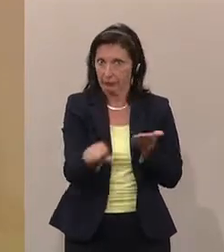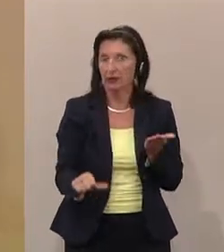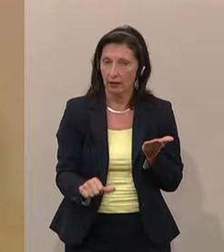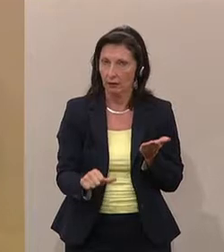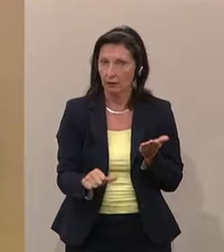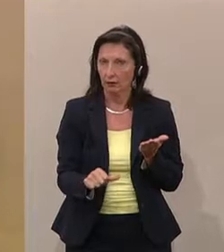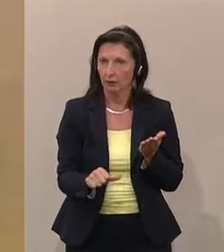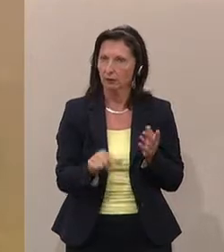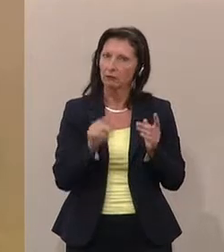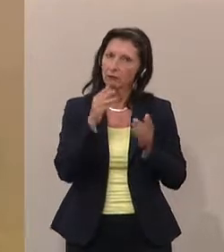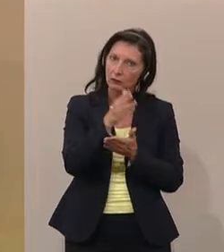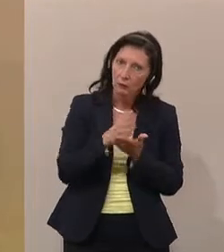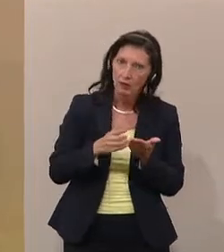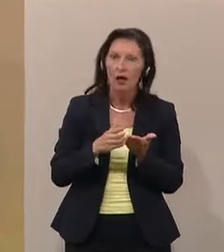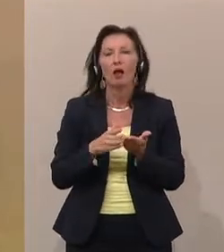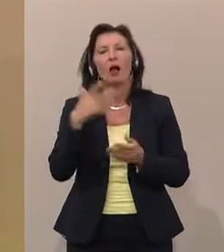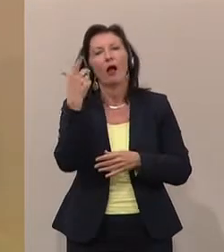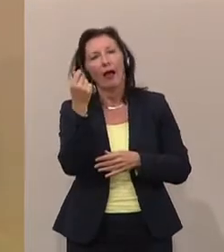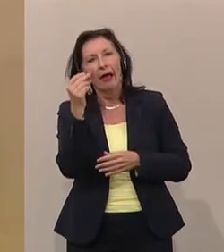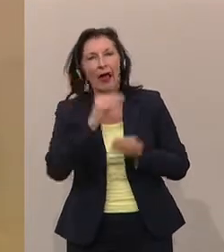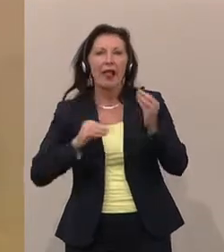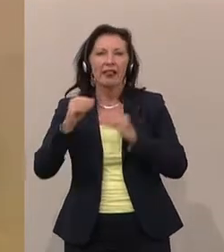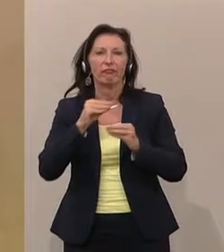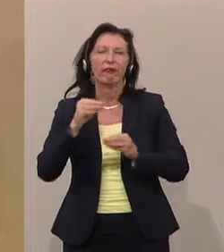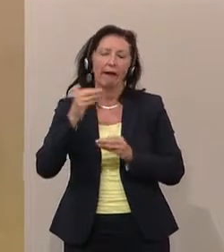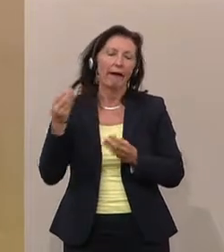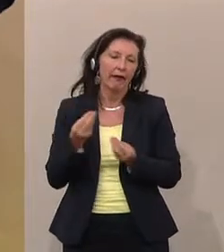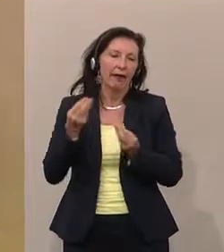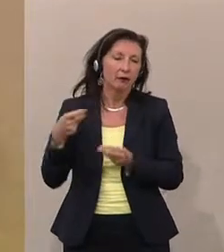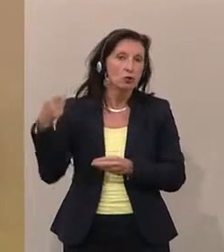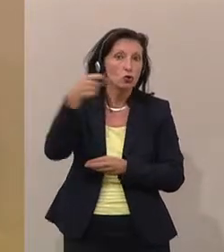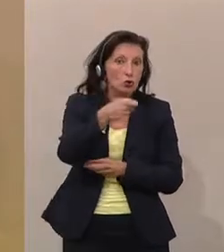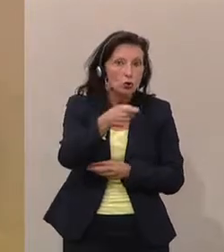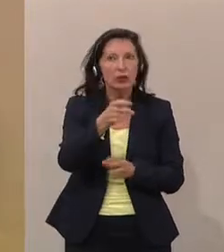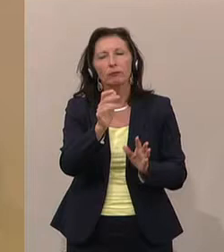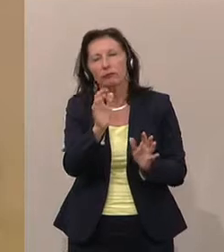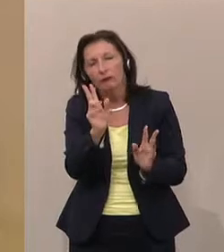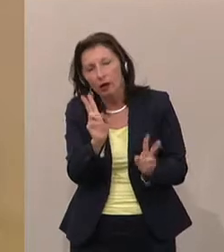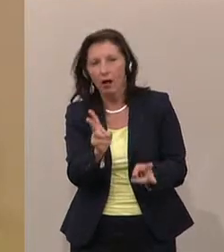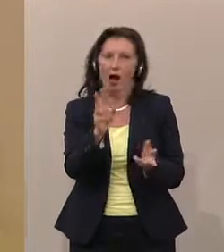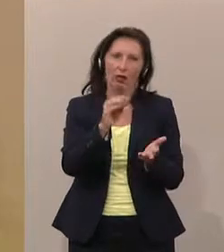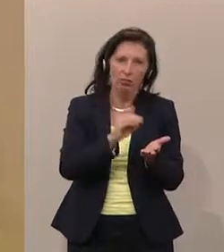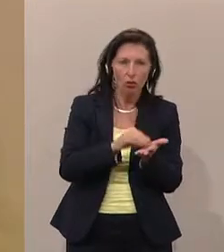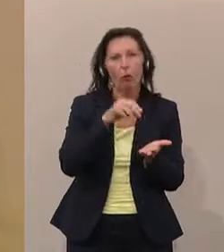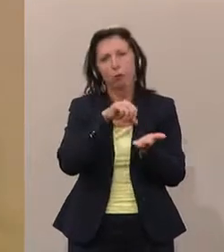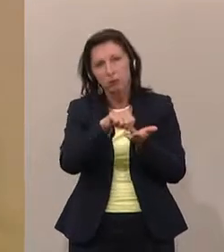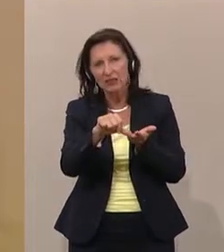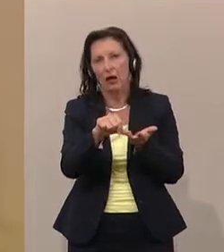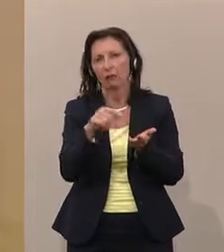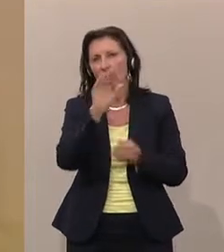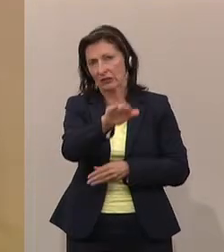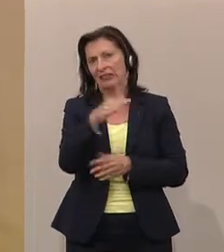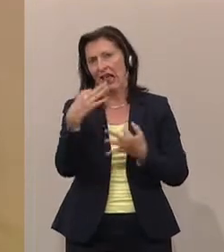Teil dessen ist, wenn die Elternvereine einen Teil zuschießen, geht es sich dann gerade noch aus, dass halt ein Teil davon mitfahren. Aber das, was